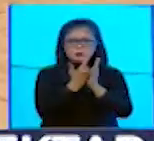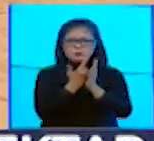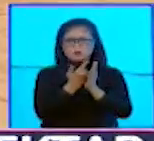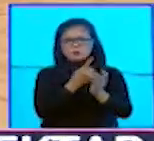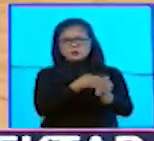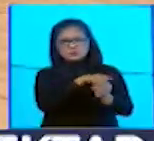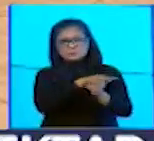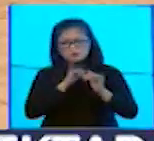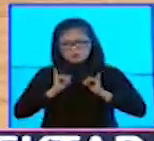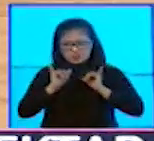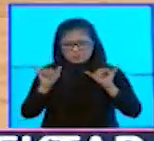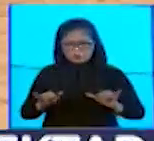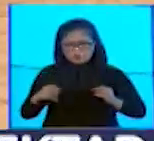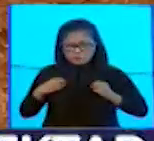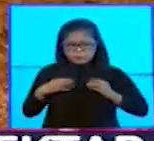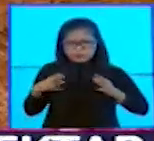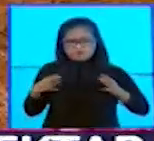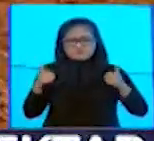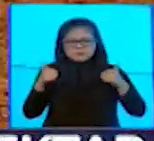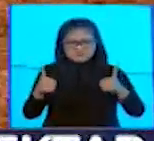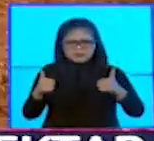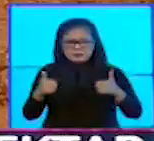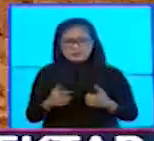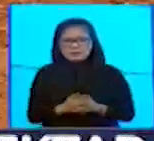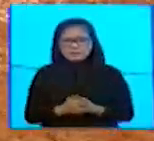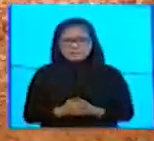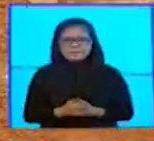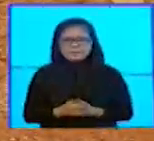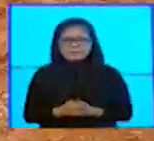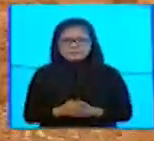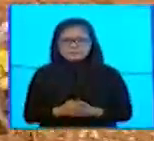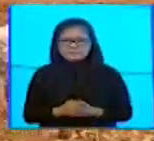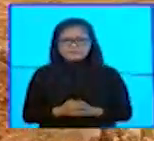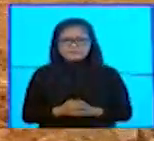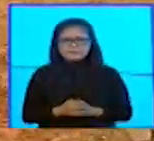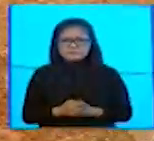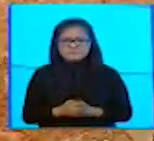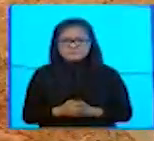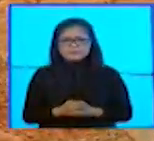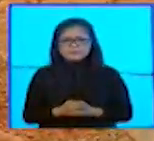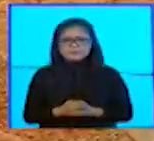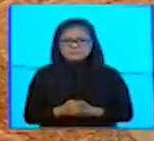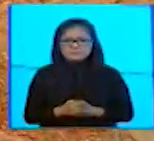kekebalan kelompok dari virus corona. Dari Bekasi, Jawa Barat, Rahmat Hidayat, iNews, melaporkan.